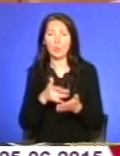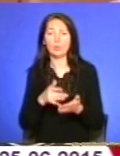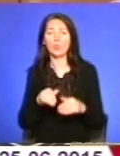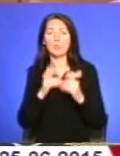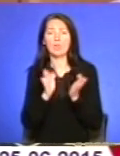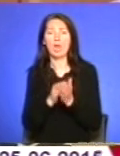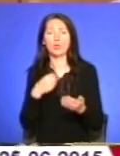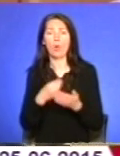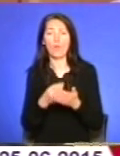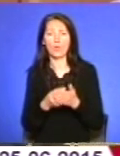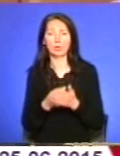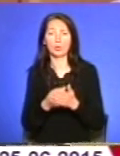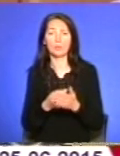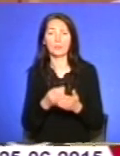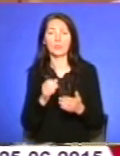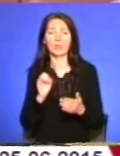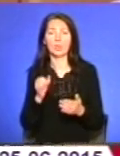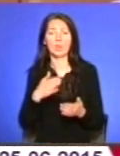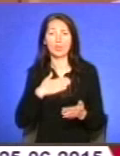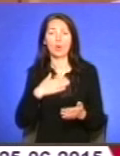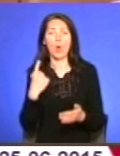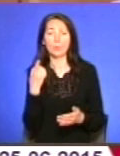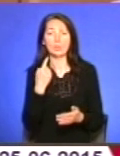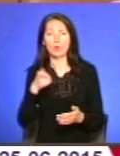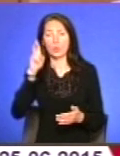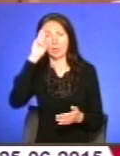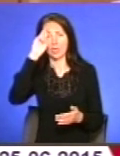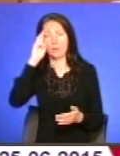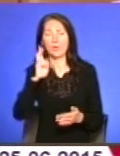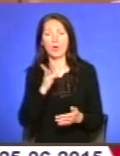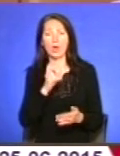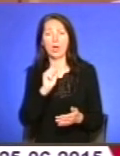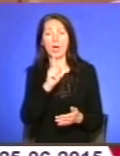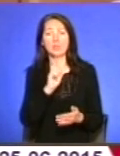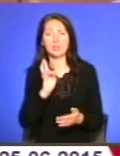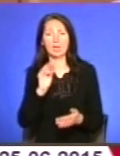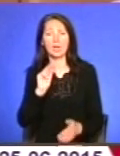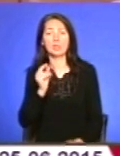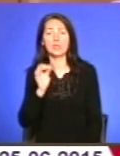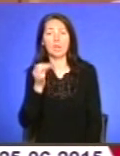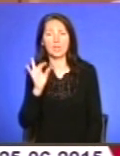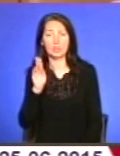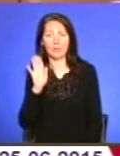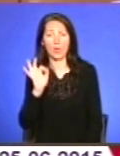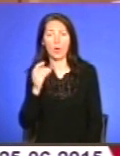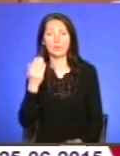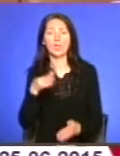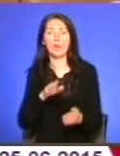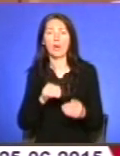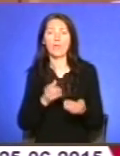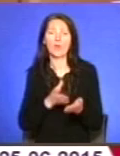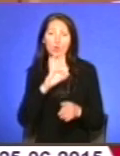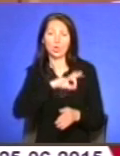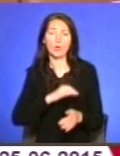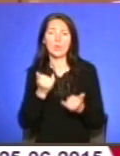фонду обласного бюджету в нашому обласному державному казначействі. Вони використовуються на поточне